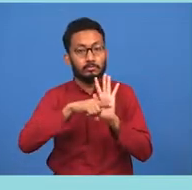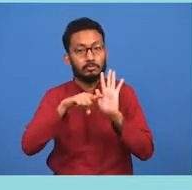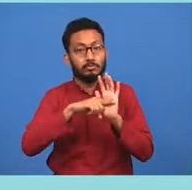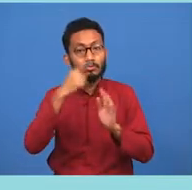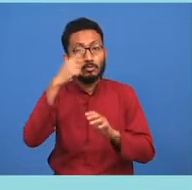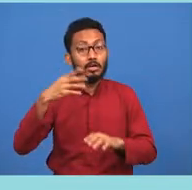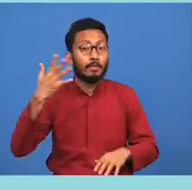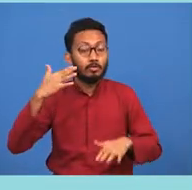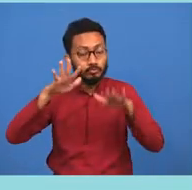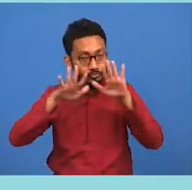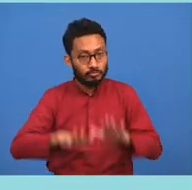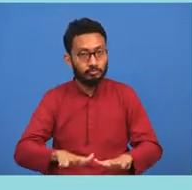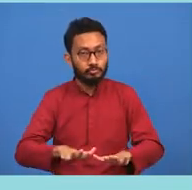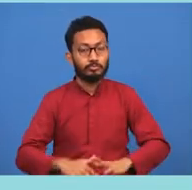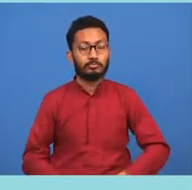pemendakan.